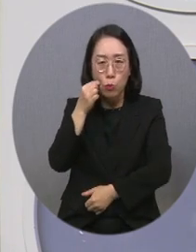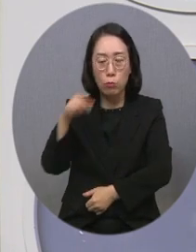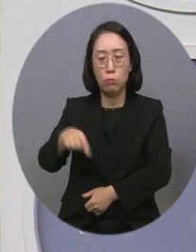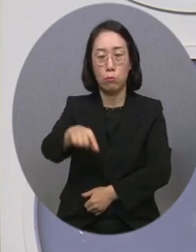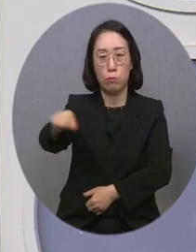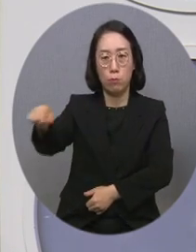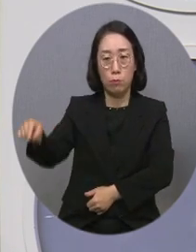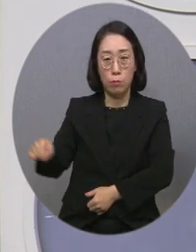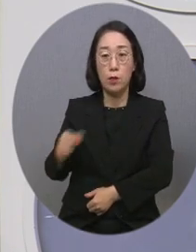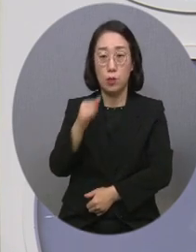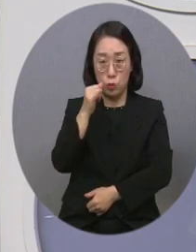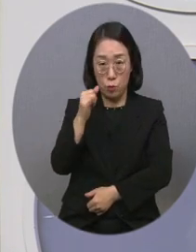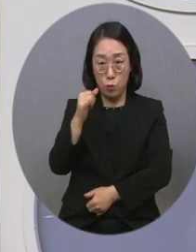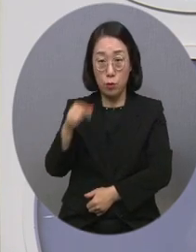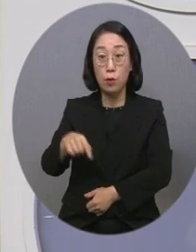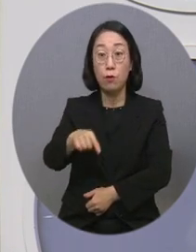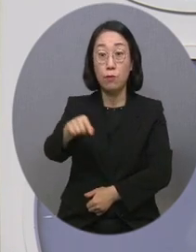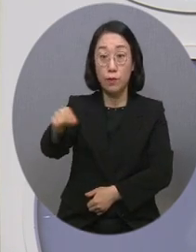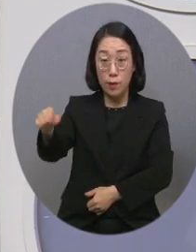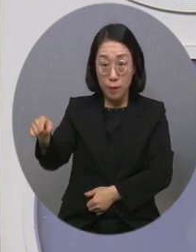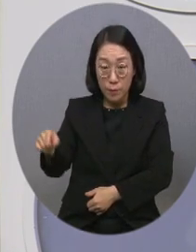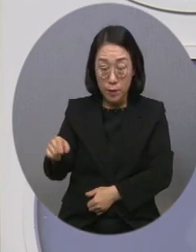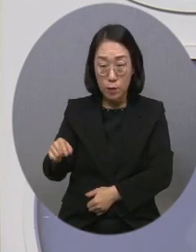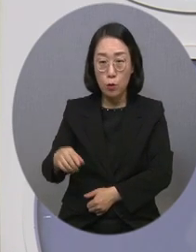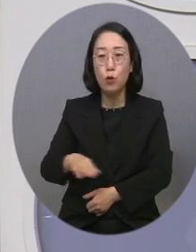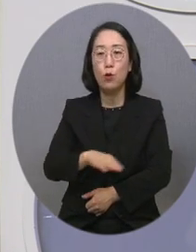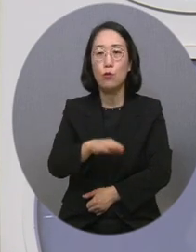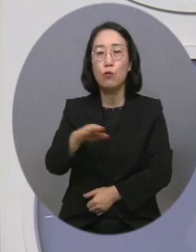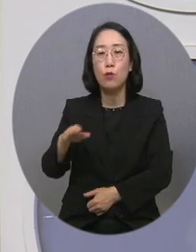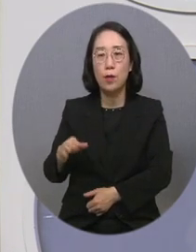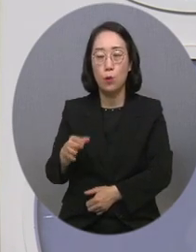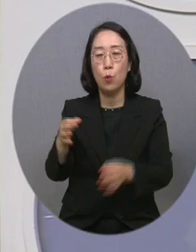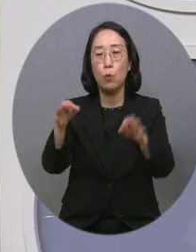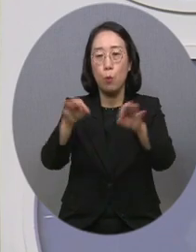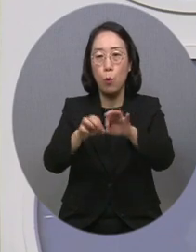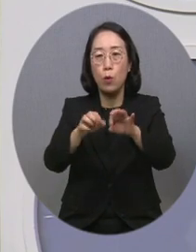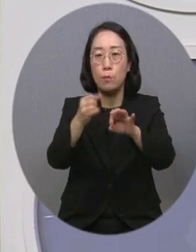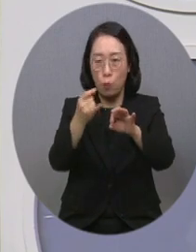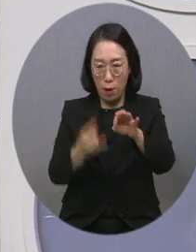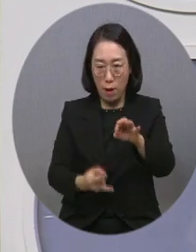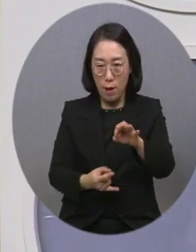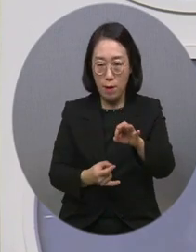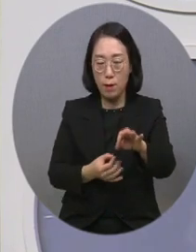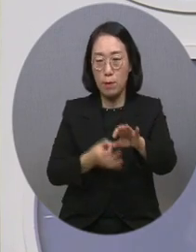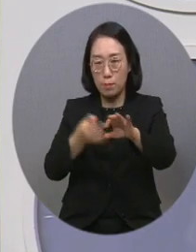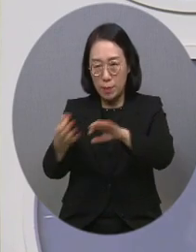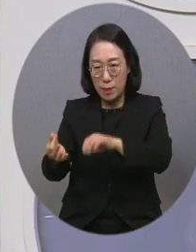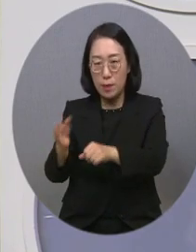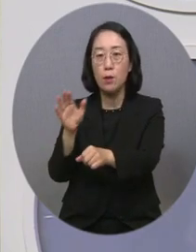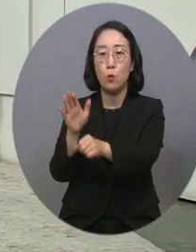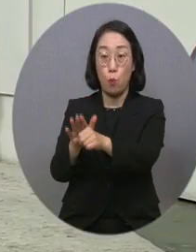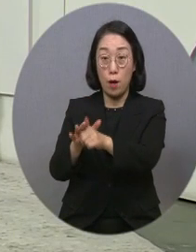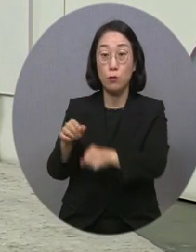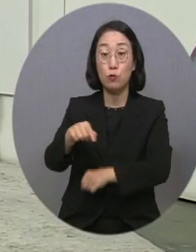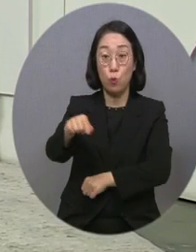사각지대에 놓인 그런 부분들을 우리 사회복지 공동 모금회가 해결하고 그 다음에 이제